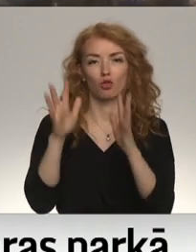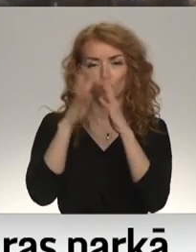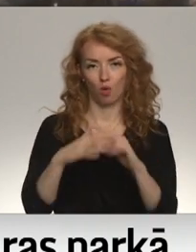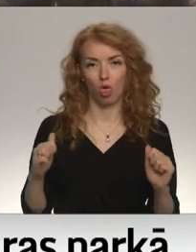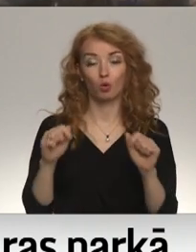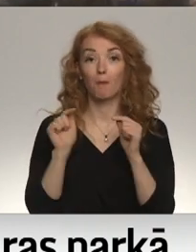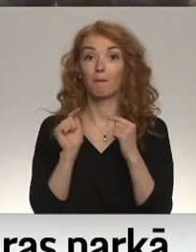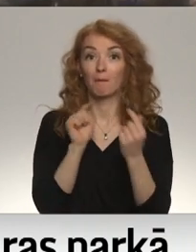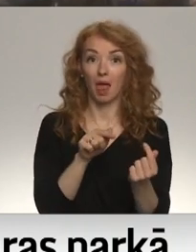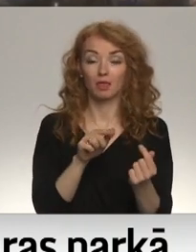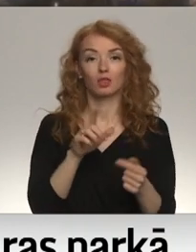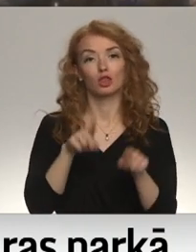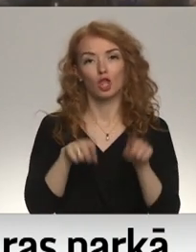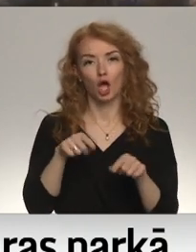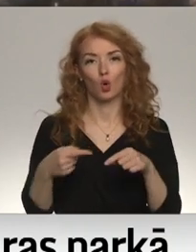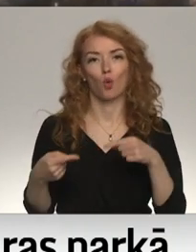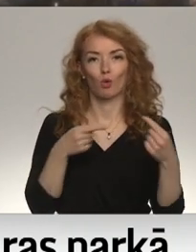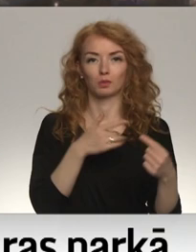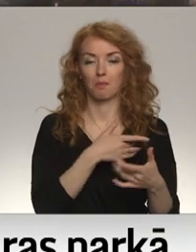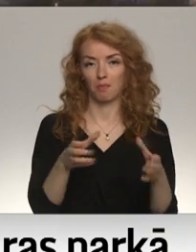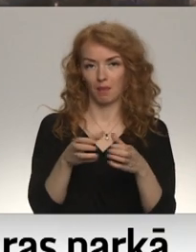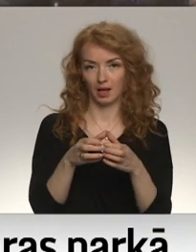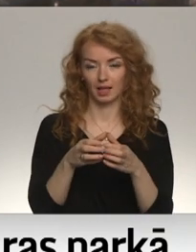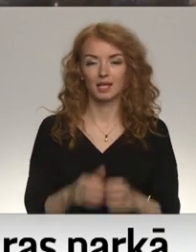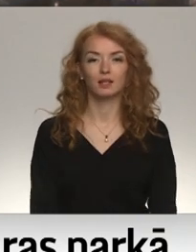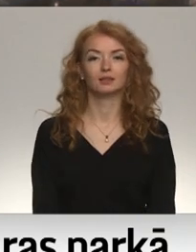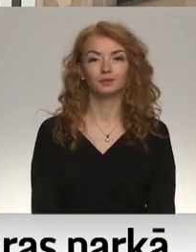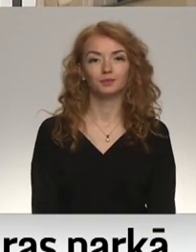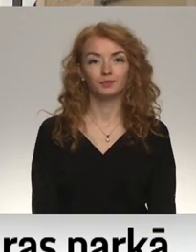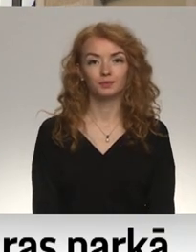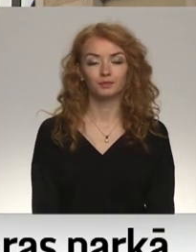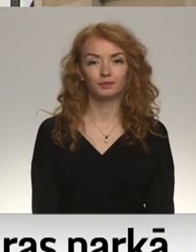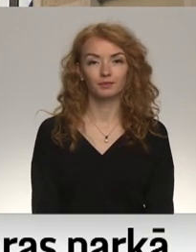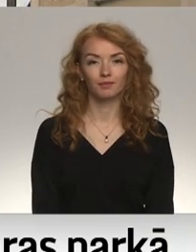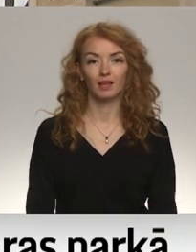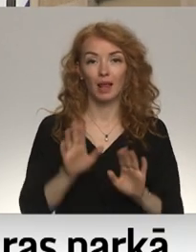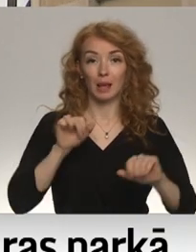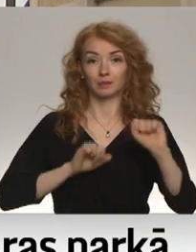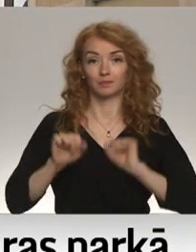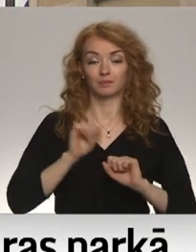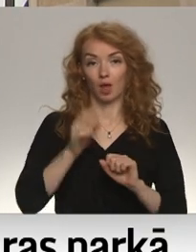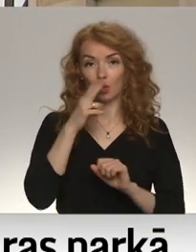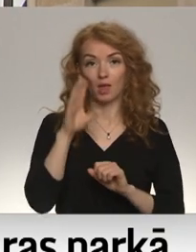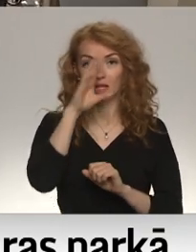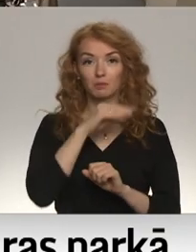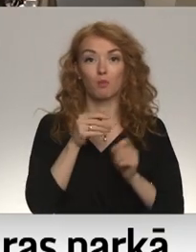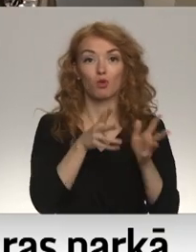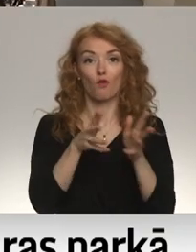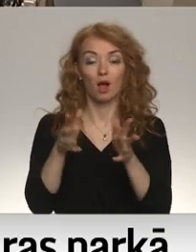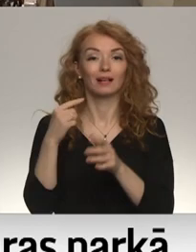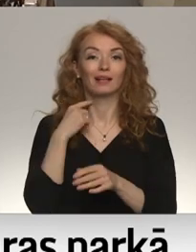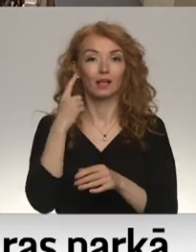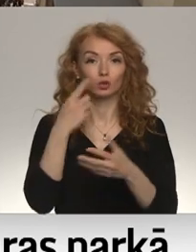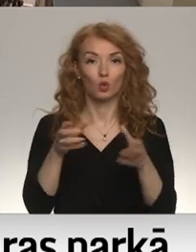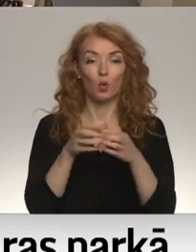šo lēmumu iebilda dažas opozīcijas partijas. Turpina Madara Līcīte. Lai izvairītos no iespējamām provokācijām, Rīgas